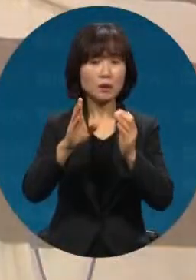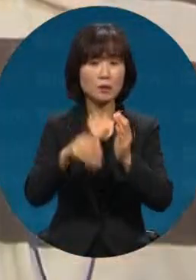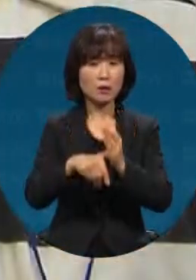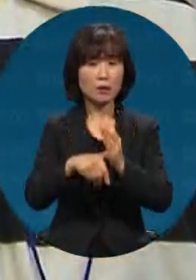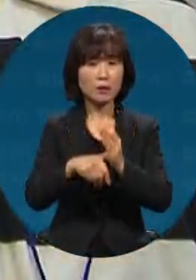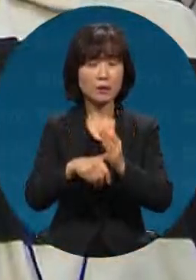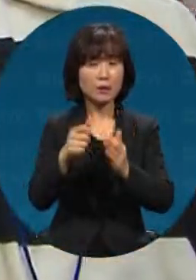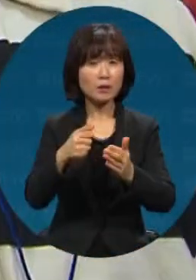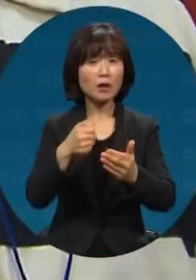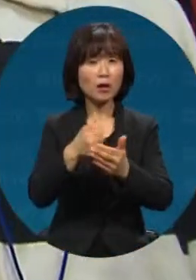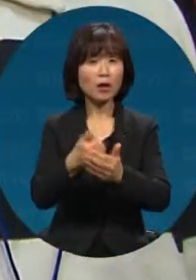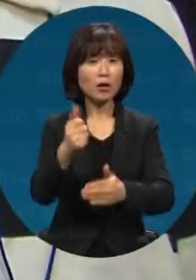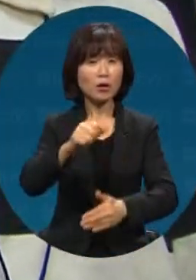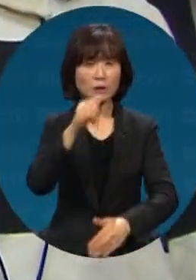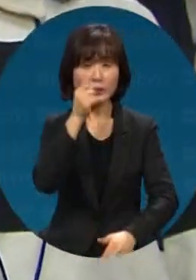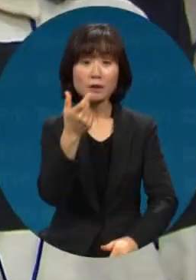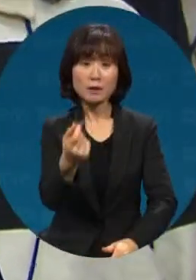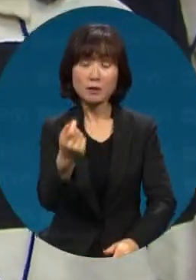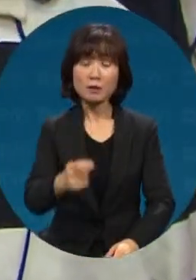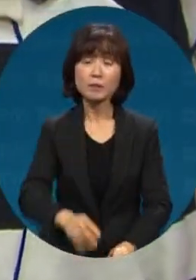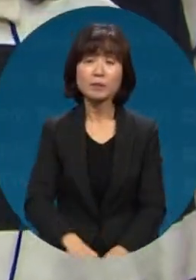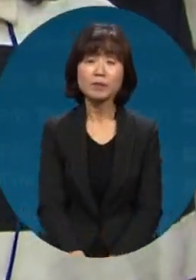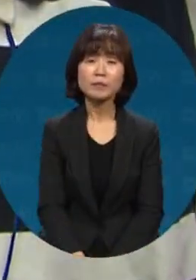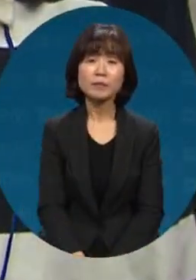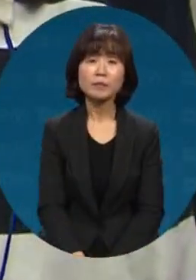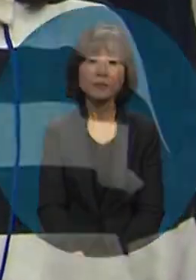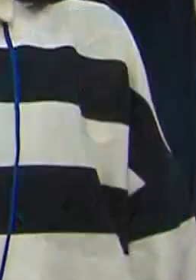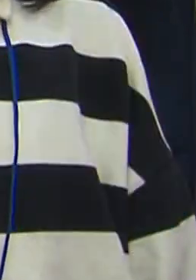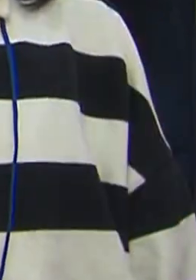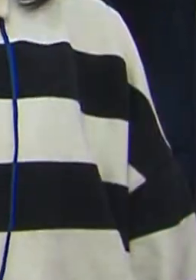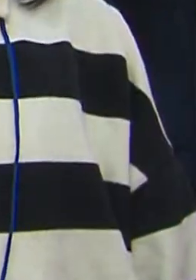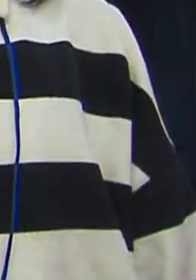보입니다 EBS 뉴스 서진석입니다